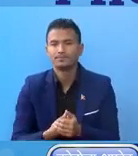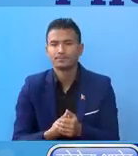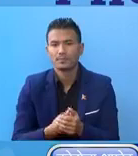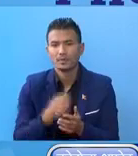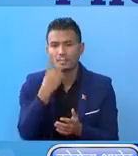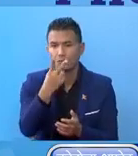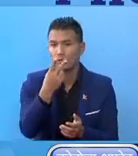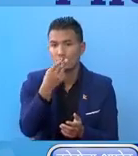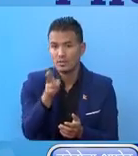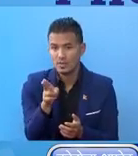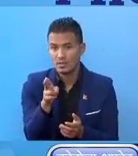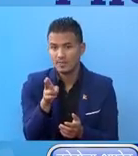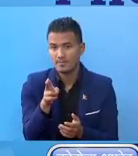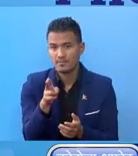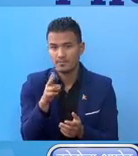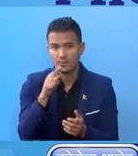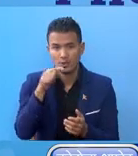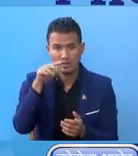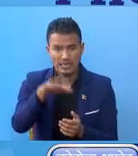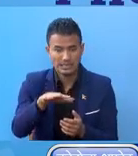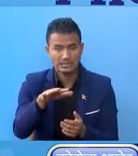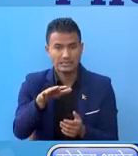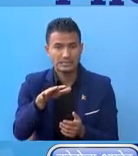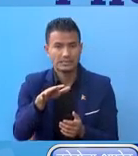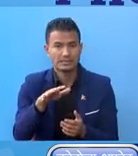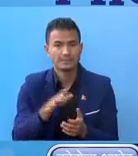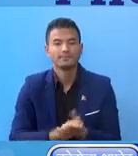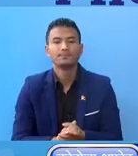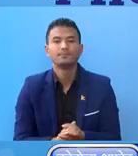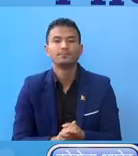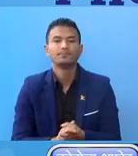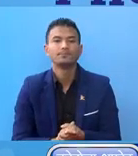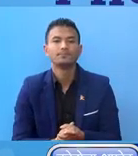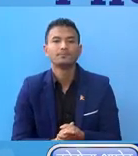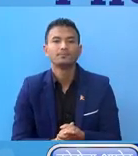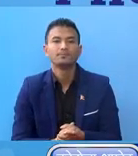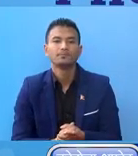2 जना कैलालीको हुनुहुन्छ,